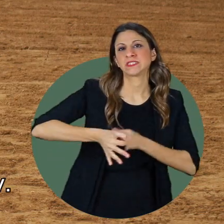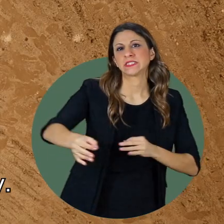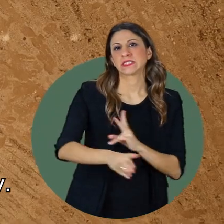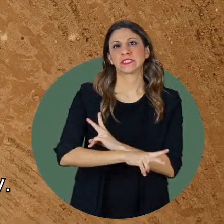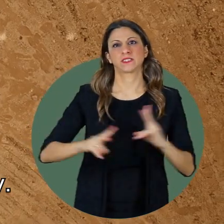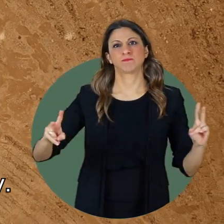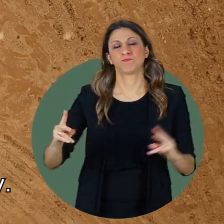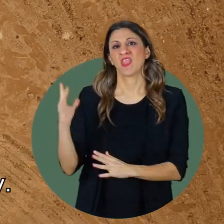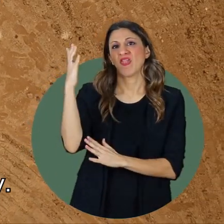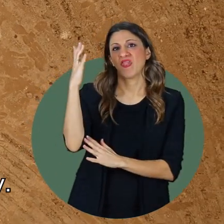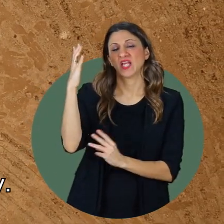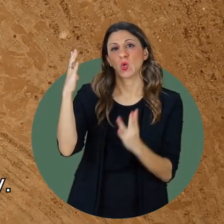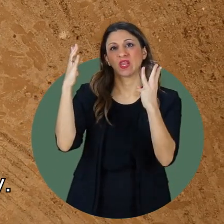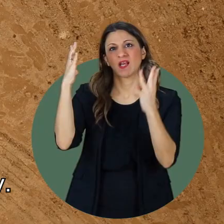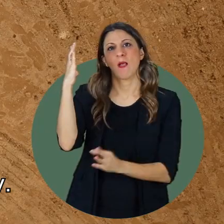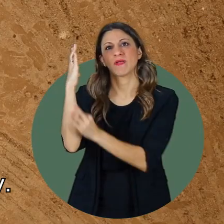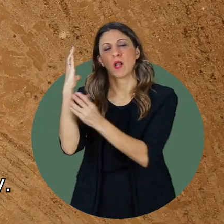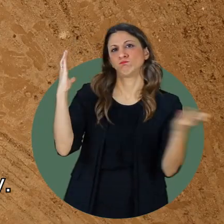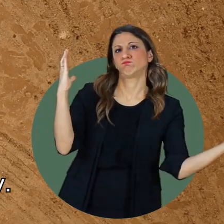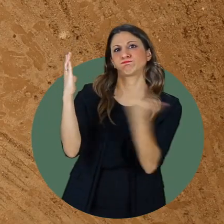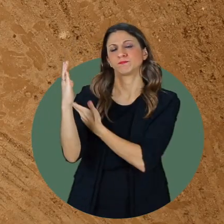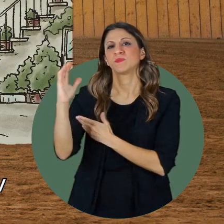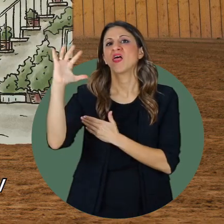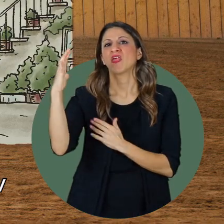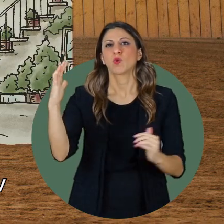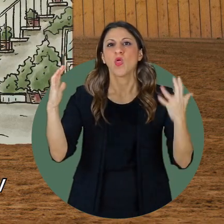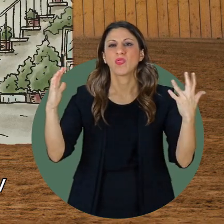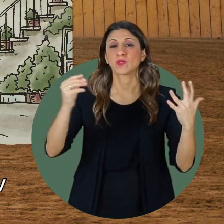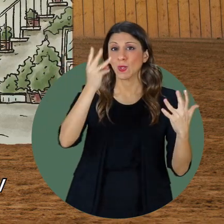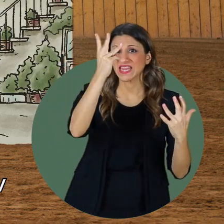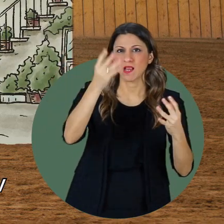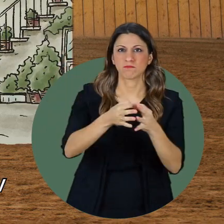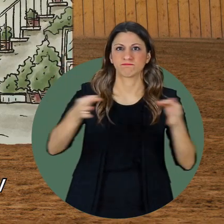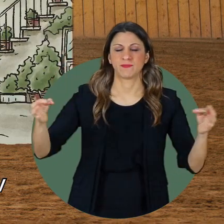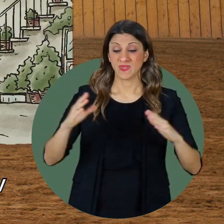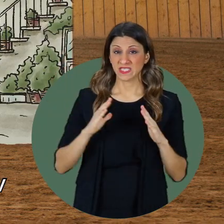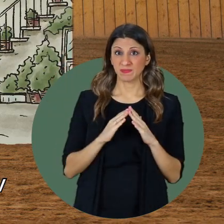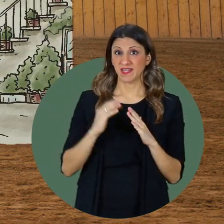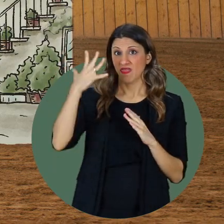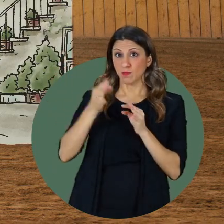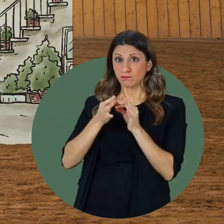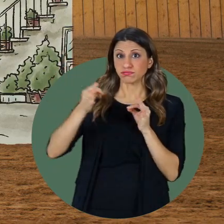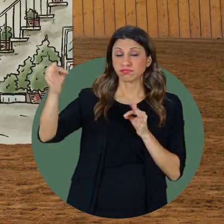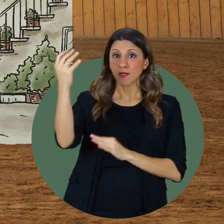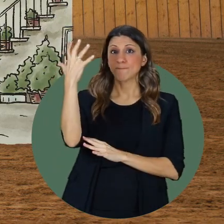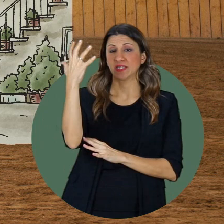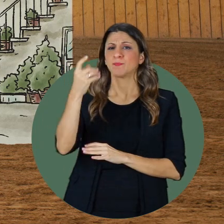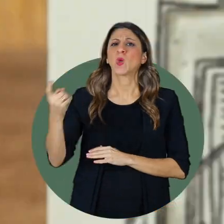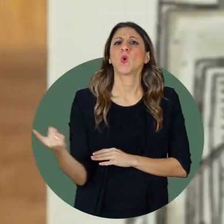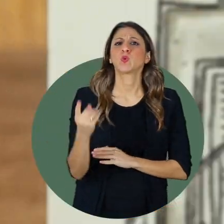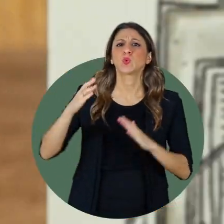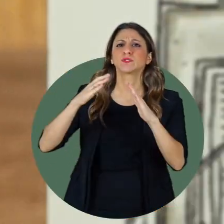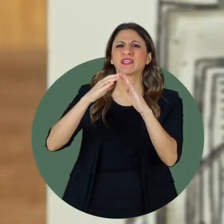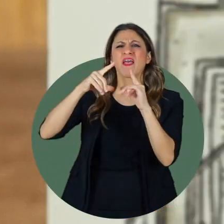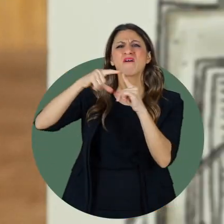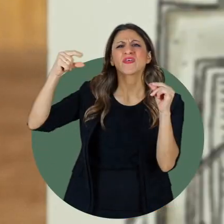μας, δημιουργώντας αντιπυρική ζώνη ακτίνας 10 μέτρων. Κλαδεύουμε τα δέντρα, ώστε τα κλαδιά να απέχουν 3 μέτρα από το έδαφος και